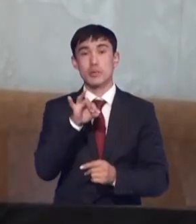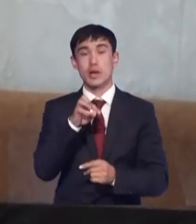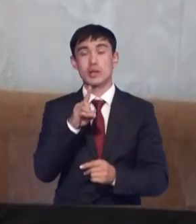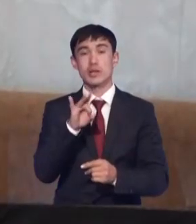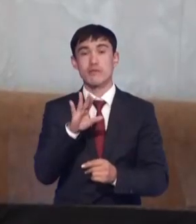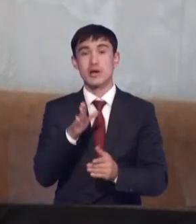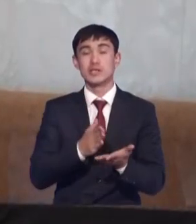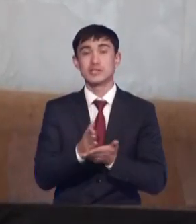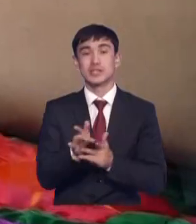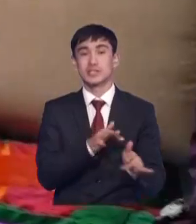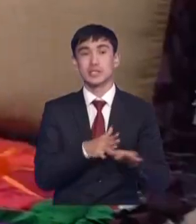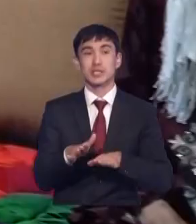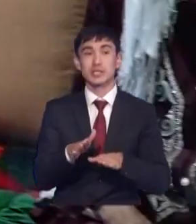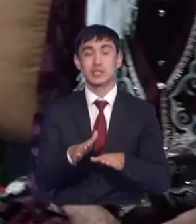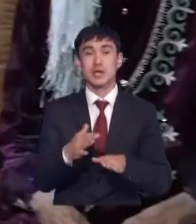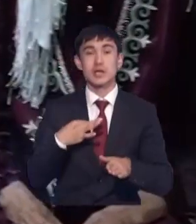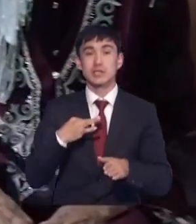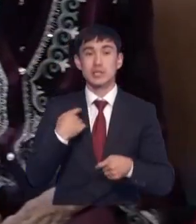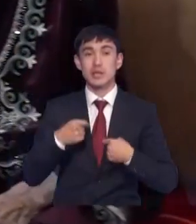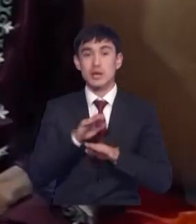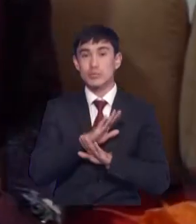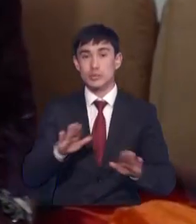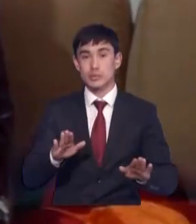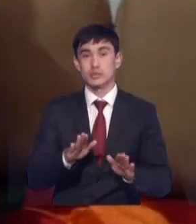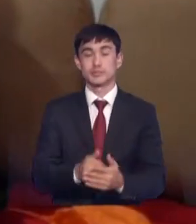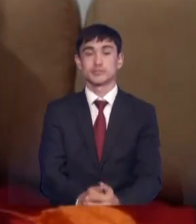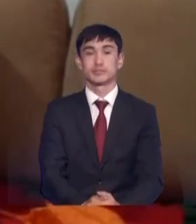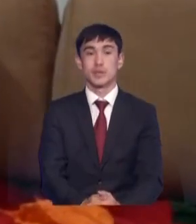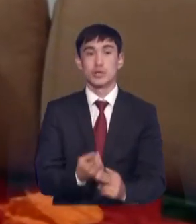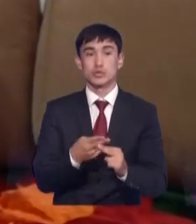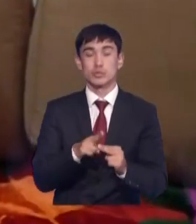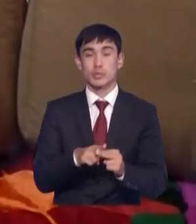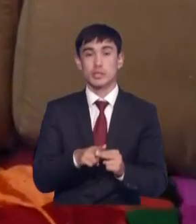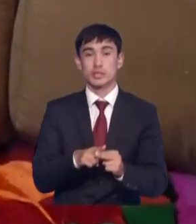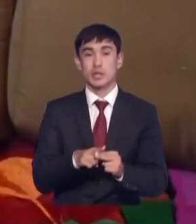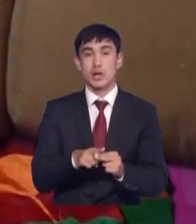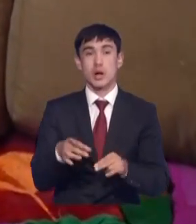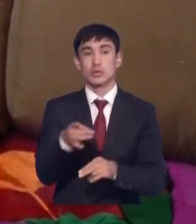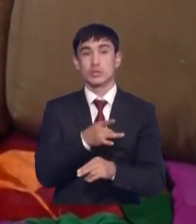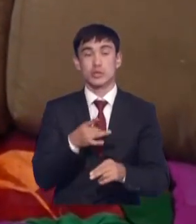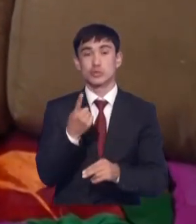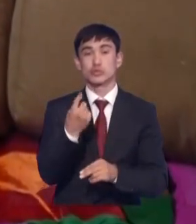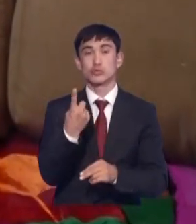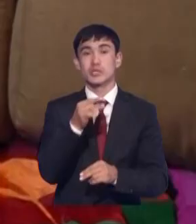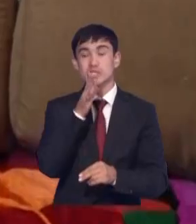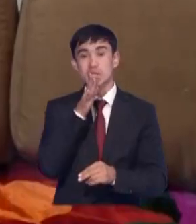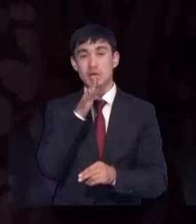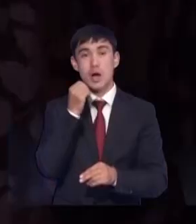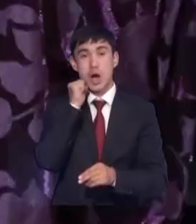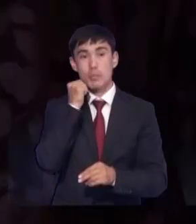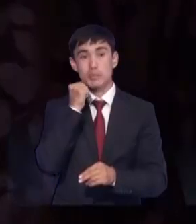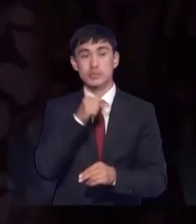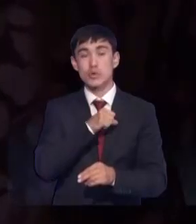Әлекеева саяси шараға бейжай қарауға болмайтынын тілге тиек етті. Сонымен қатар аудандағы 101 жастағы